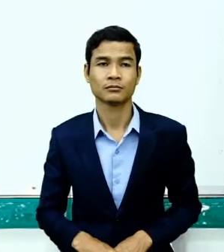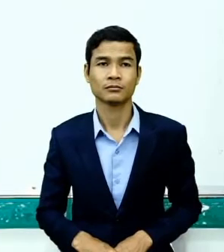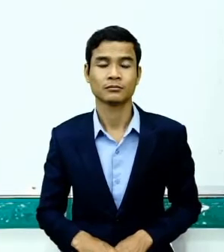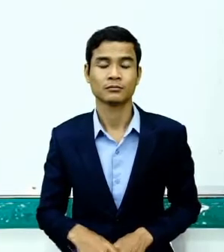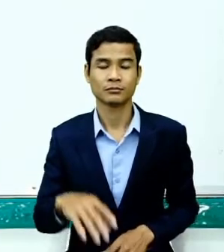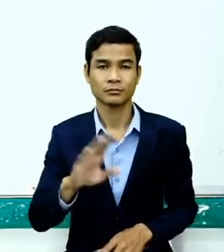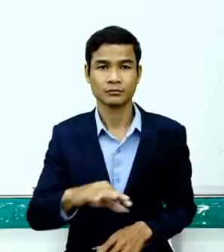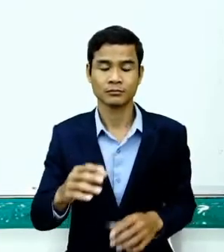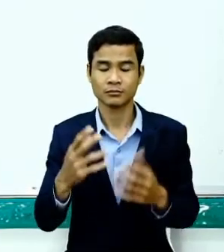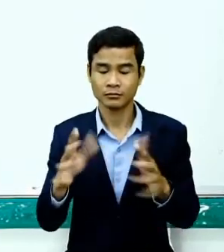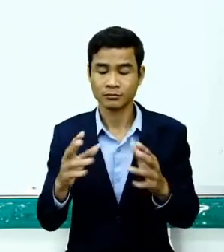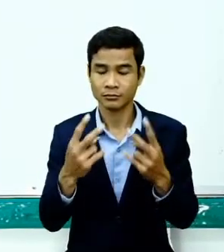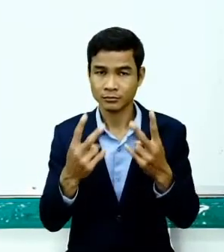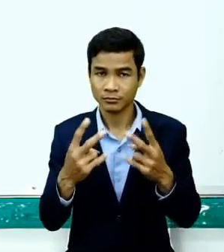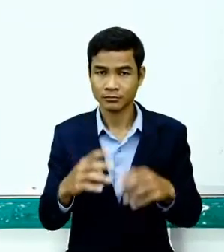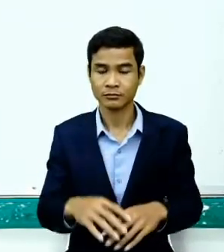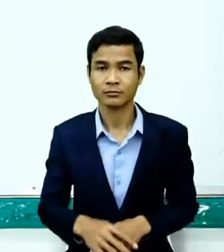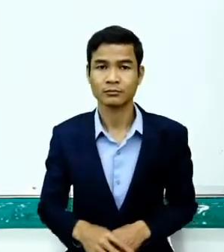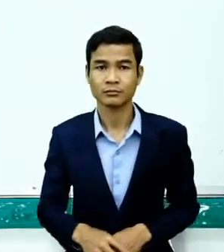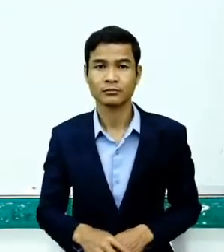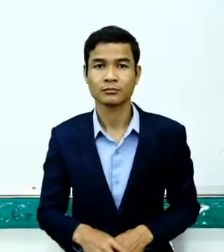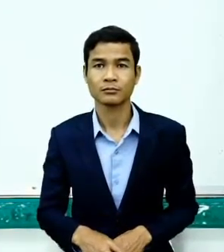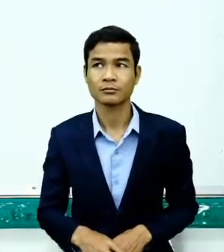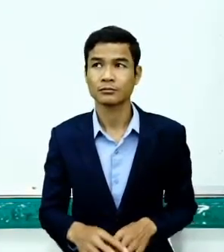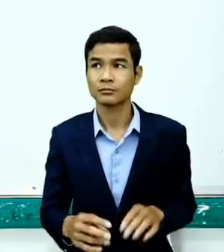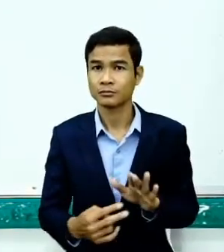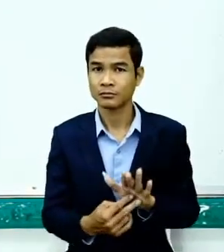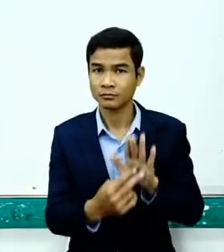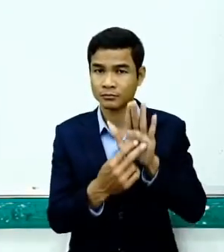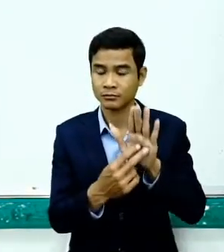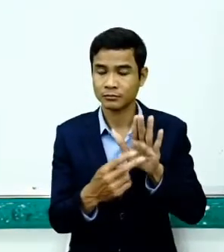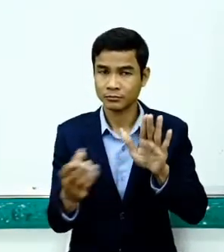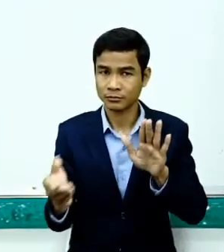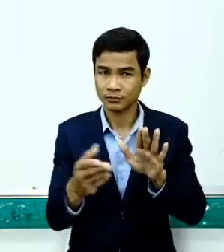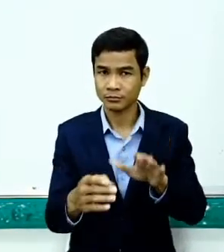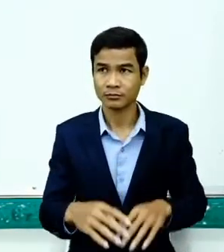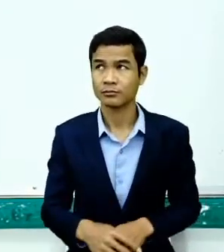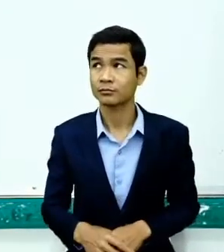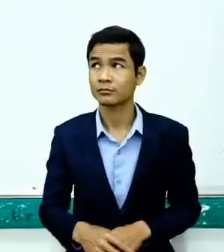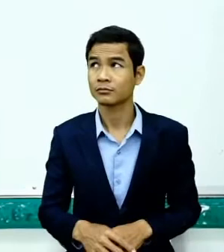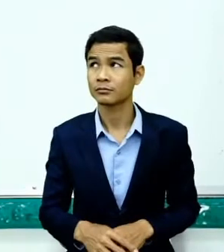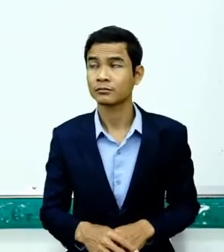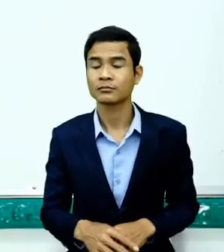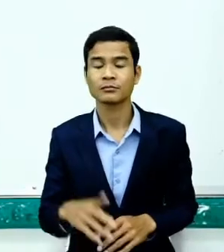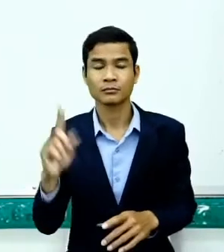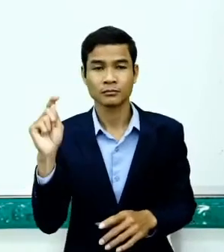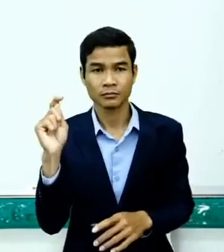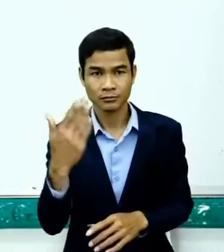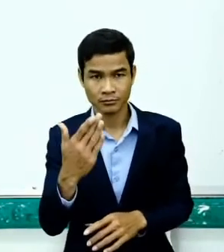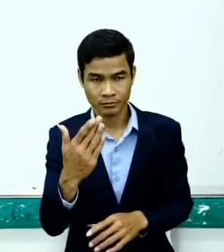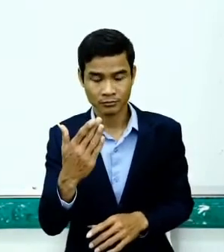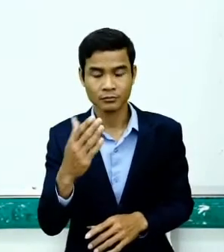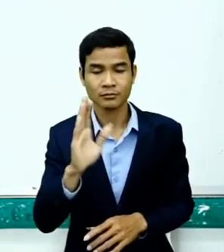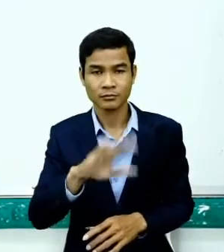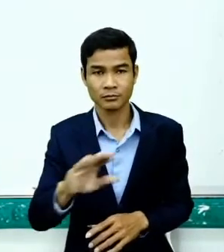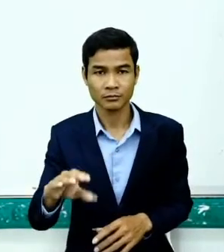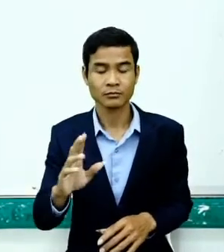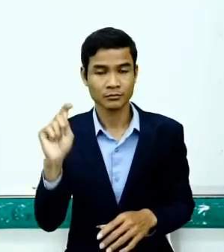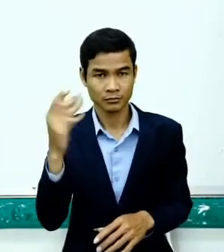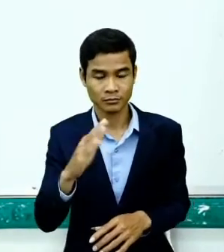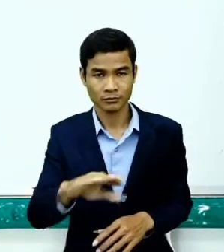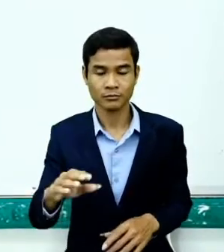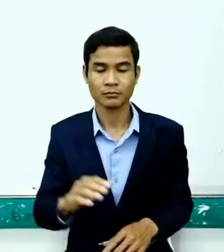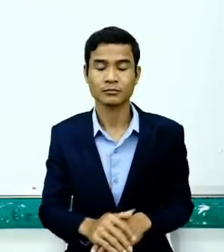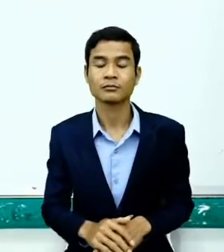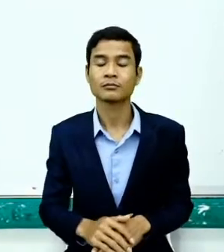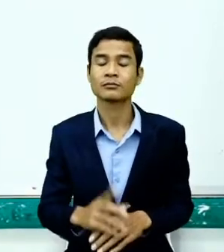ចាមកដល់ហើយតែនតែនតែនចានេះគឺរូបគឺរូបភាពកូនណាអ